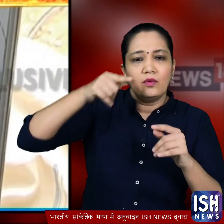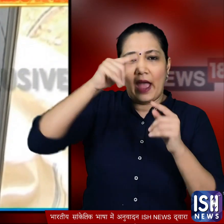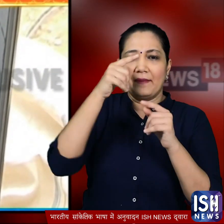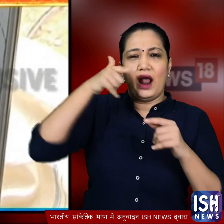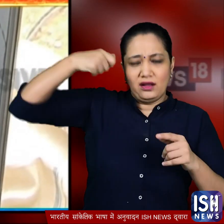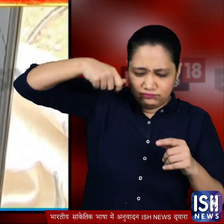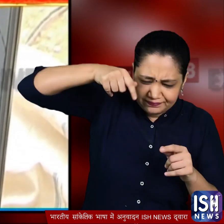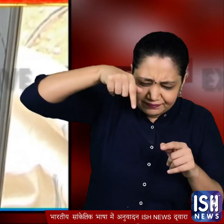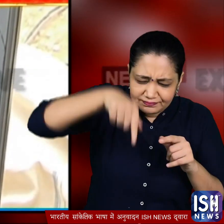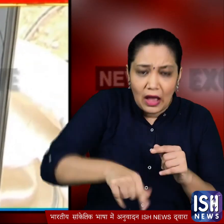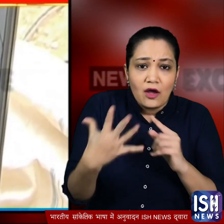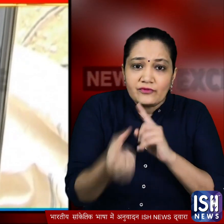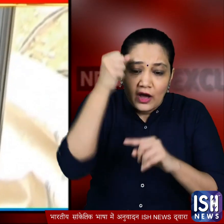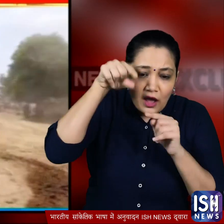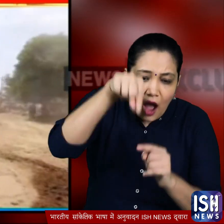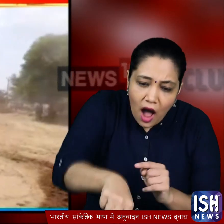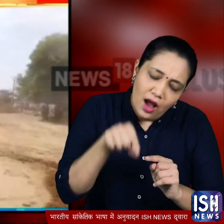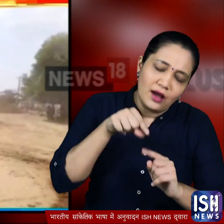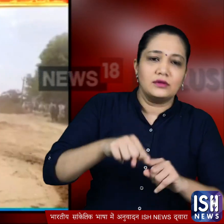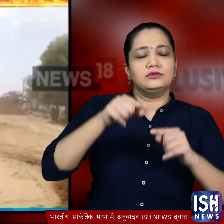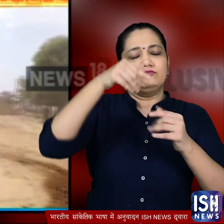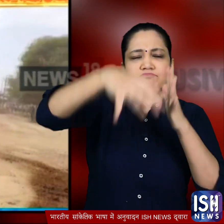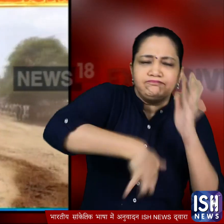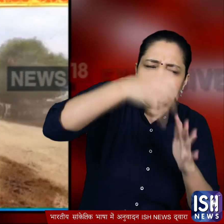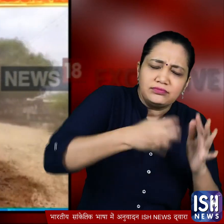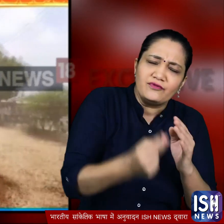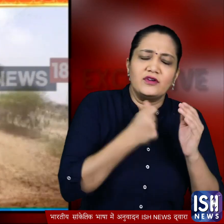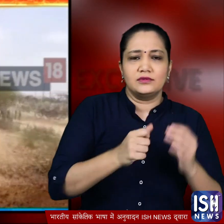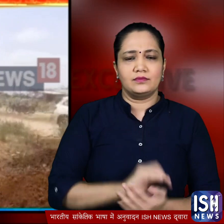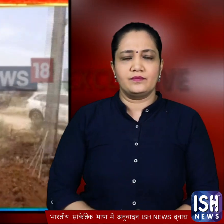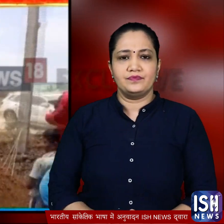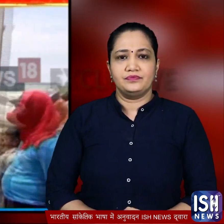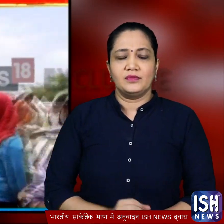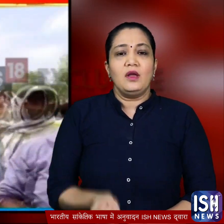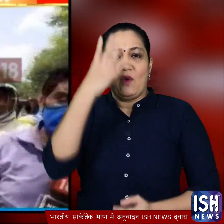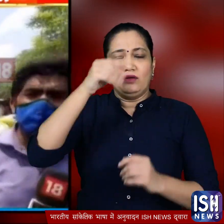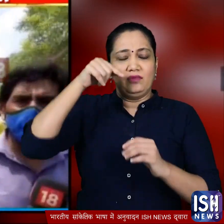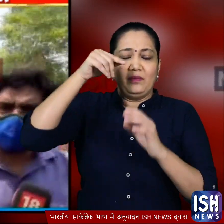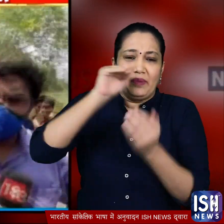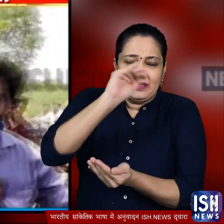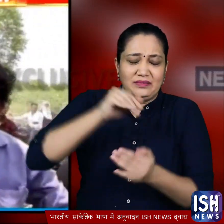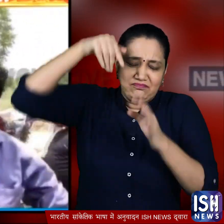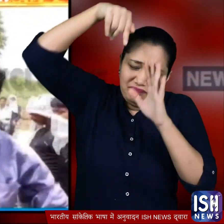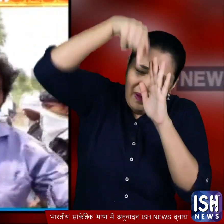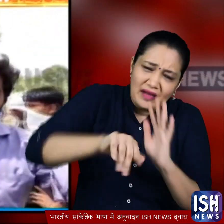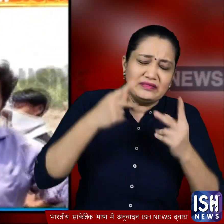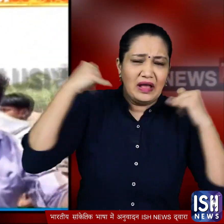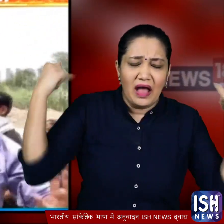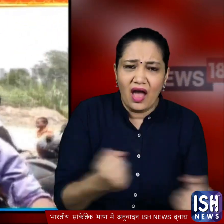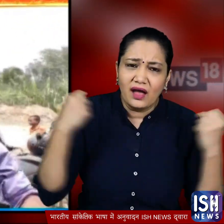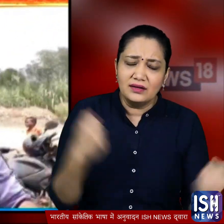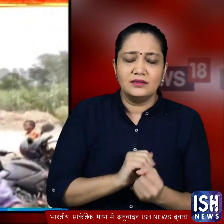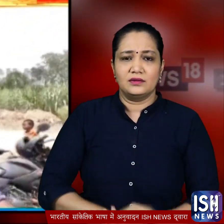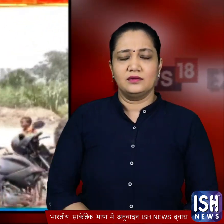डाला। जैसे ही बच्चे की लोकेशन पता चली तो खुदाई का काम तेज कर दिया गया। शिवा को बचाने के लिए बड़े पैमाने पर कवायद की जा रही है।